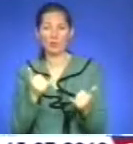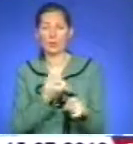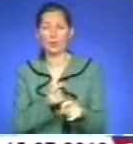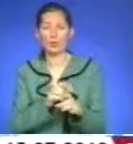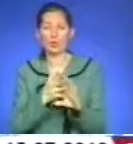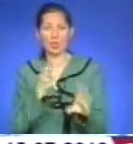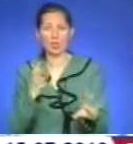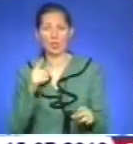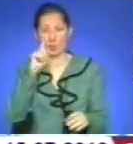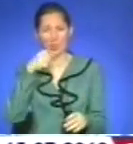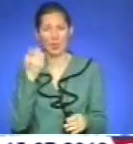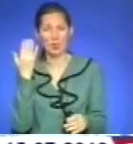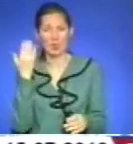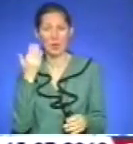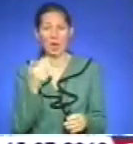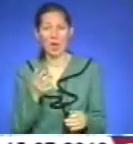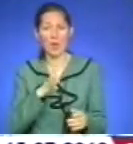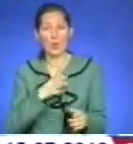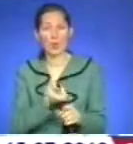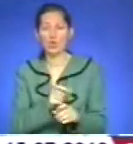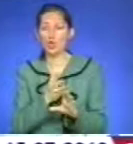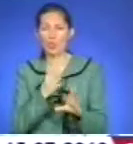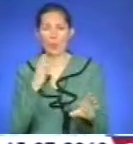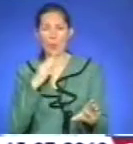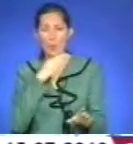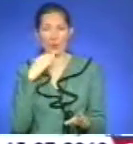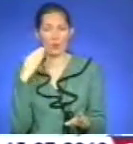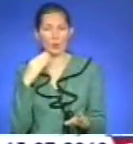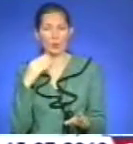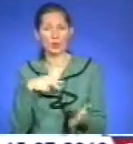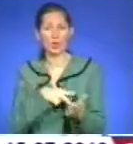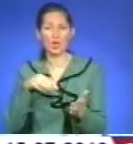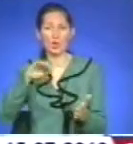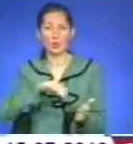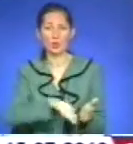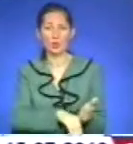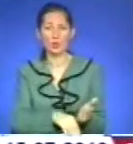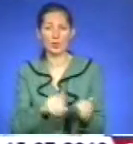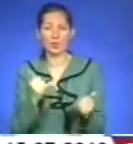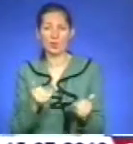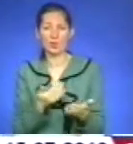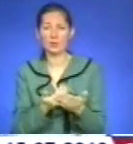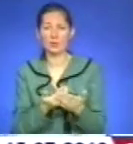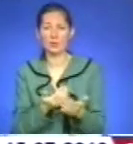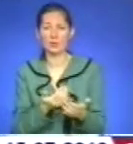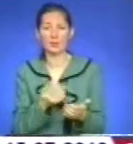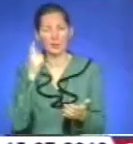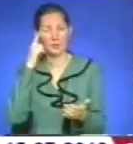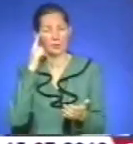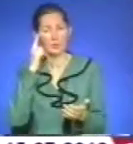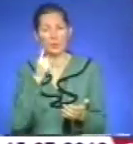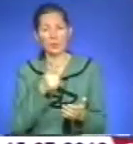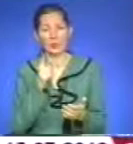черга. Ви знаєте, я колись була тут, тут дуже багато було. Тут стояли аж сходами десь на низ. Зараз майже я не думаю, що довго.